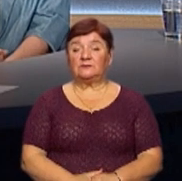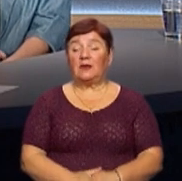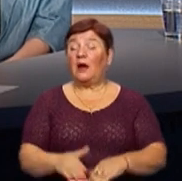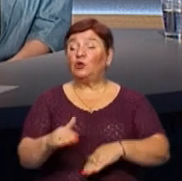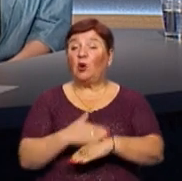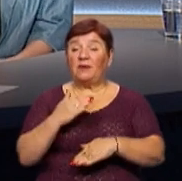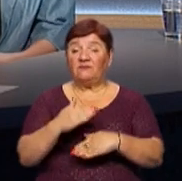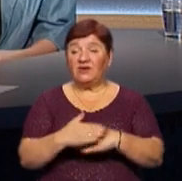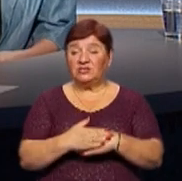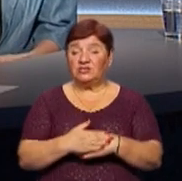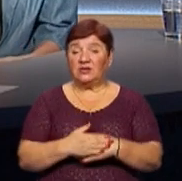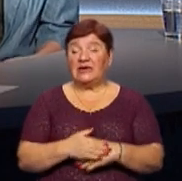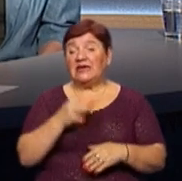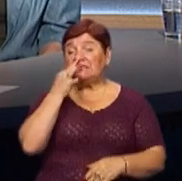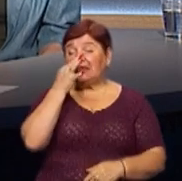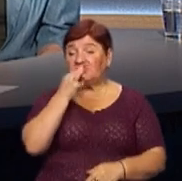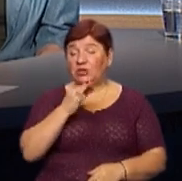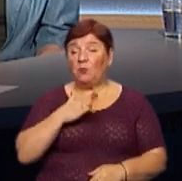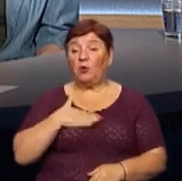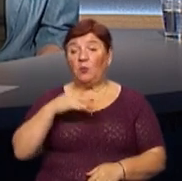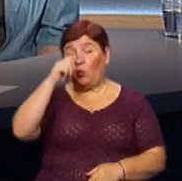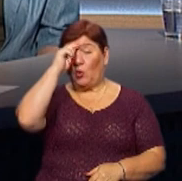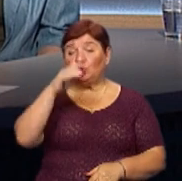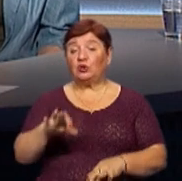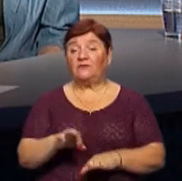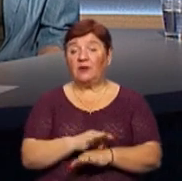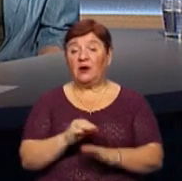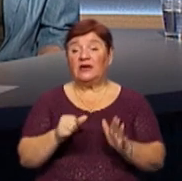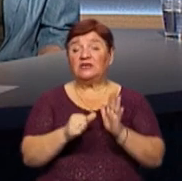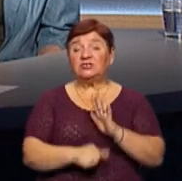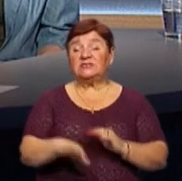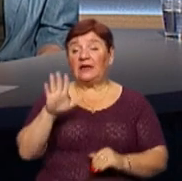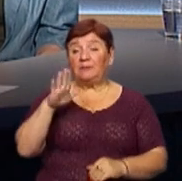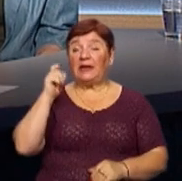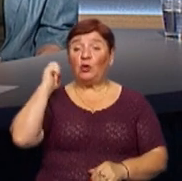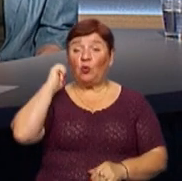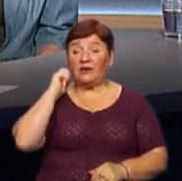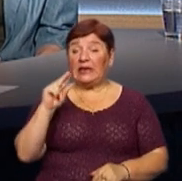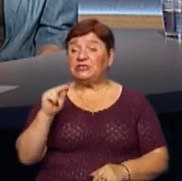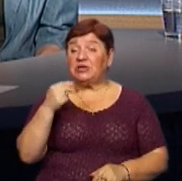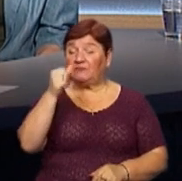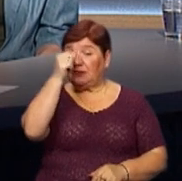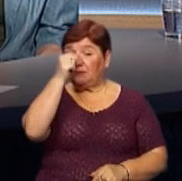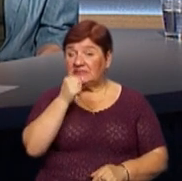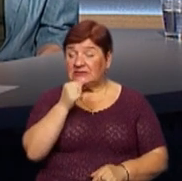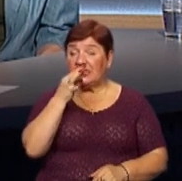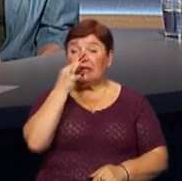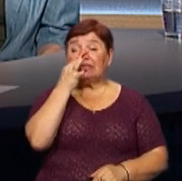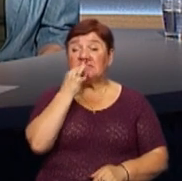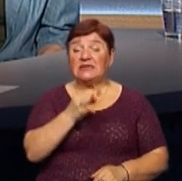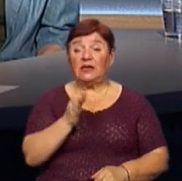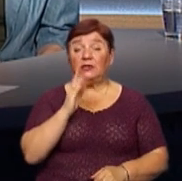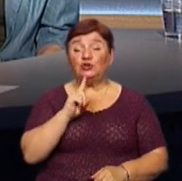Добрий вечір. Добрий. Скажіть, будь ласка, моєму чоловіку виповнилося 65 років у червні місяці. Сказали, що